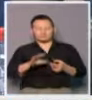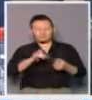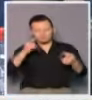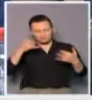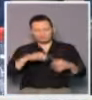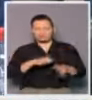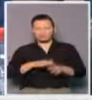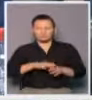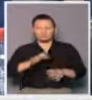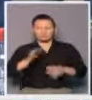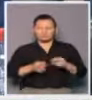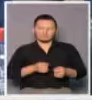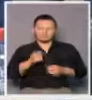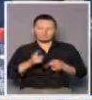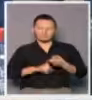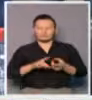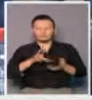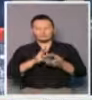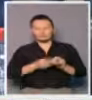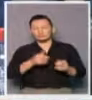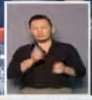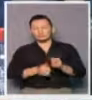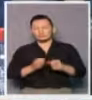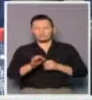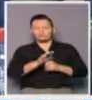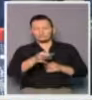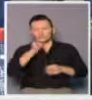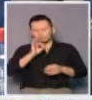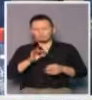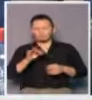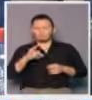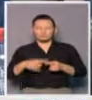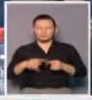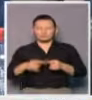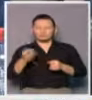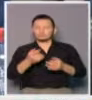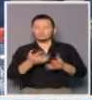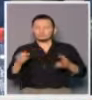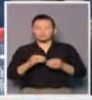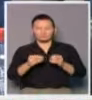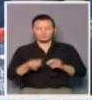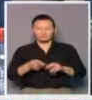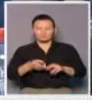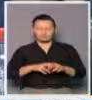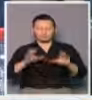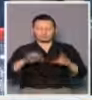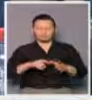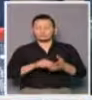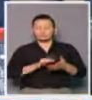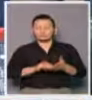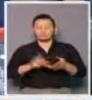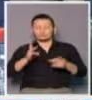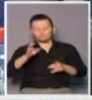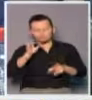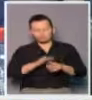эти, используя отдельные элементы зарубежного опыта или еще какие-то моменты поправки в законопроект, надо в